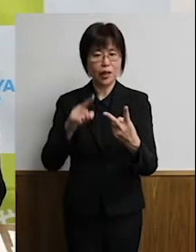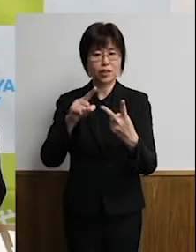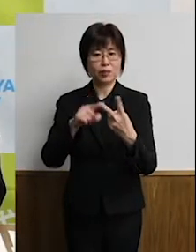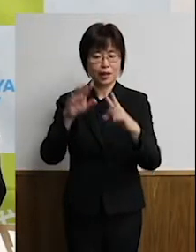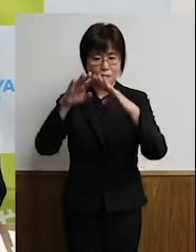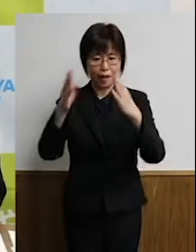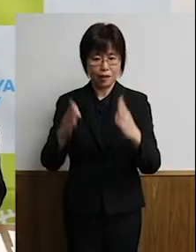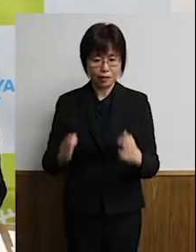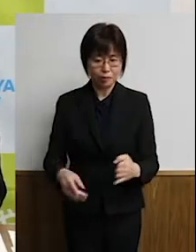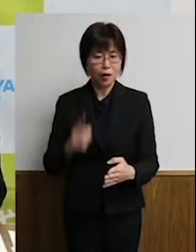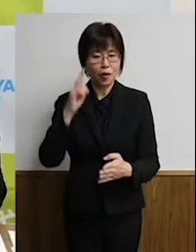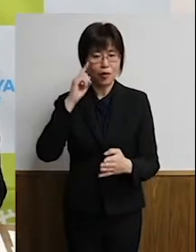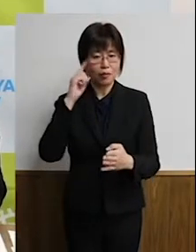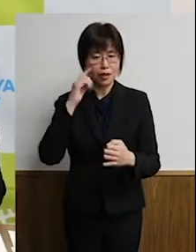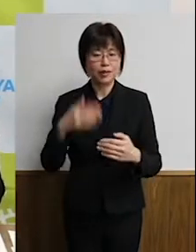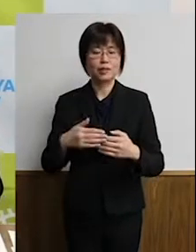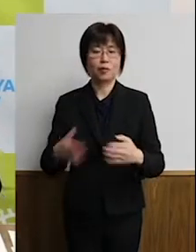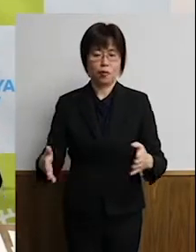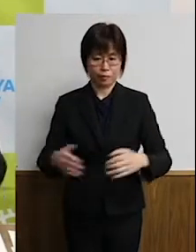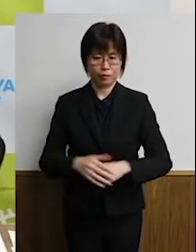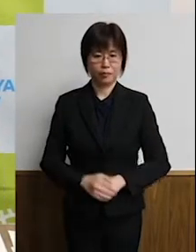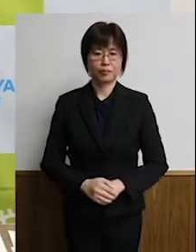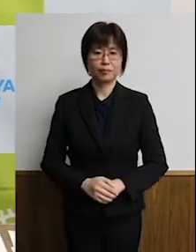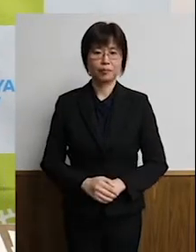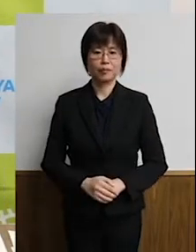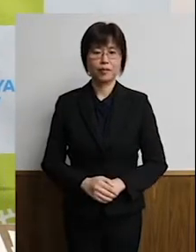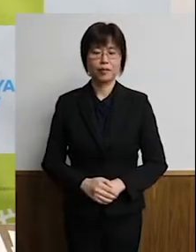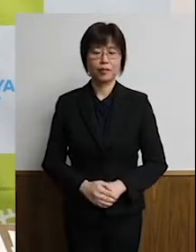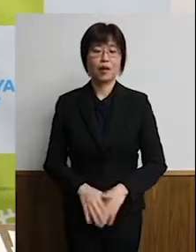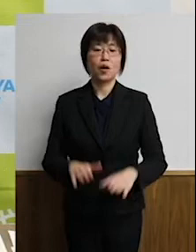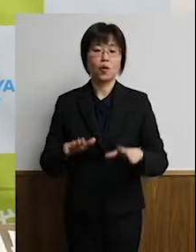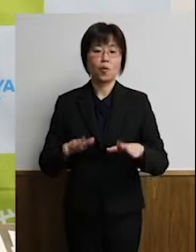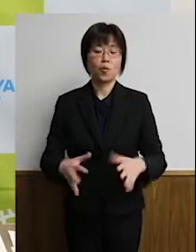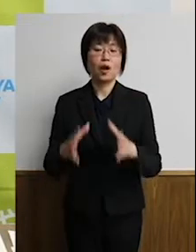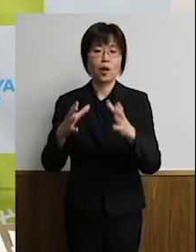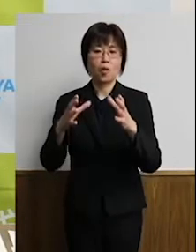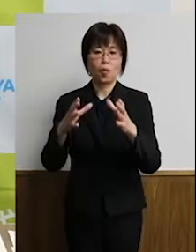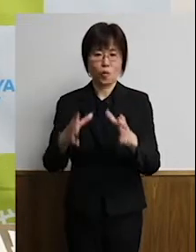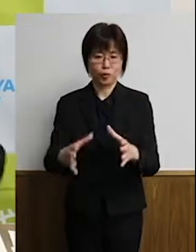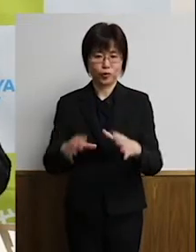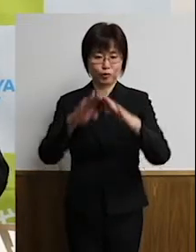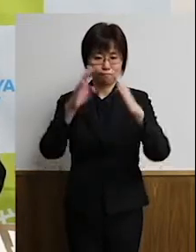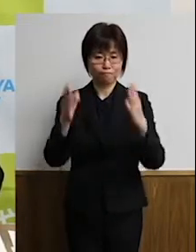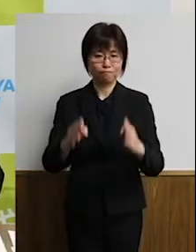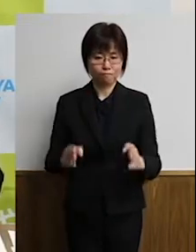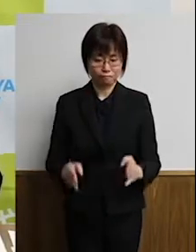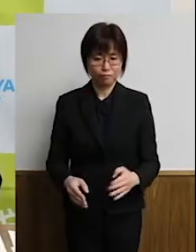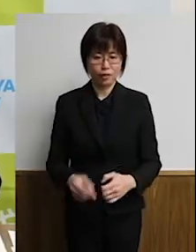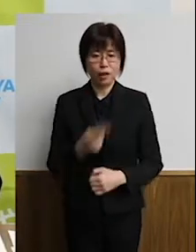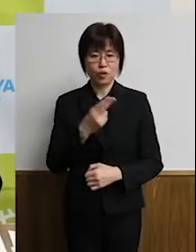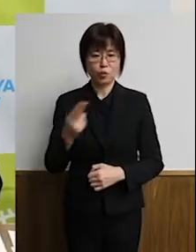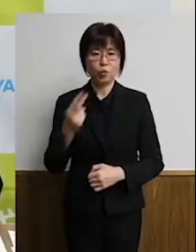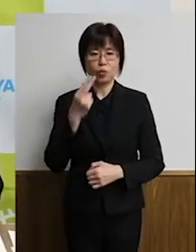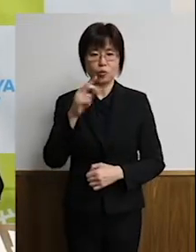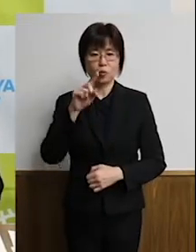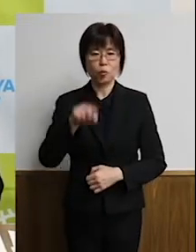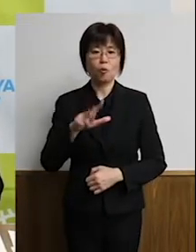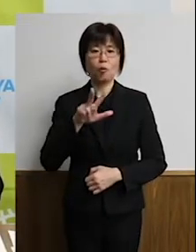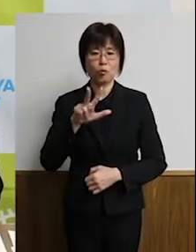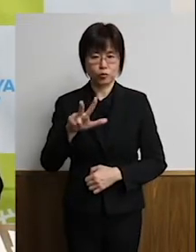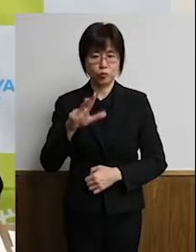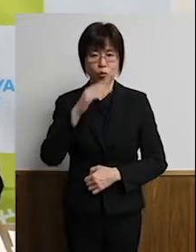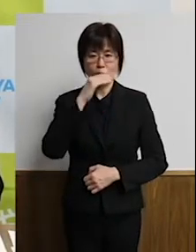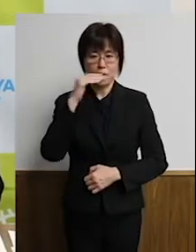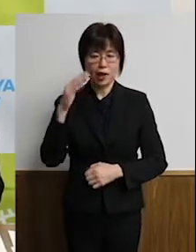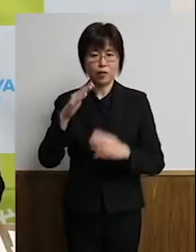イドをプレ公開するものでございます。なお、今回設置するアンドロイドも株式会社ドトールコーヒーの名誉会